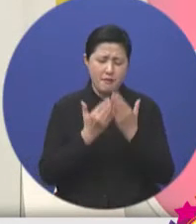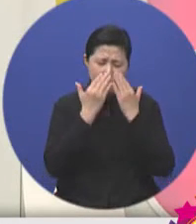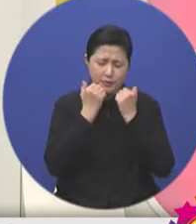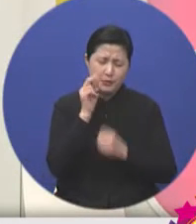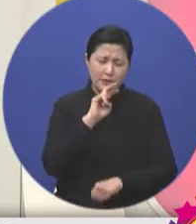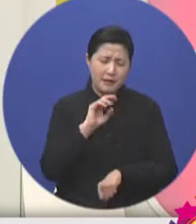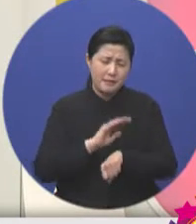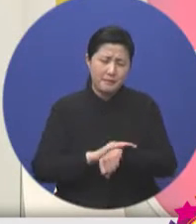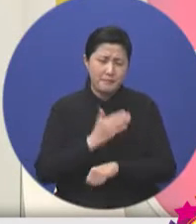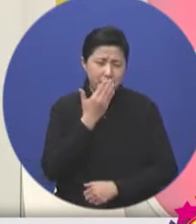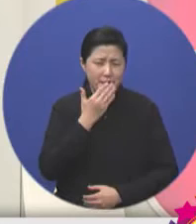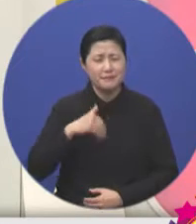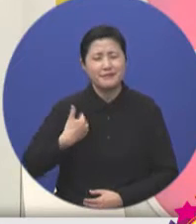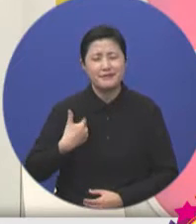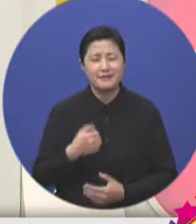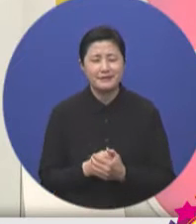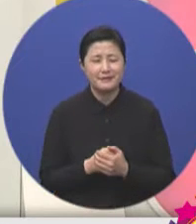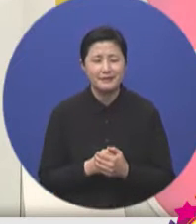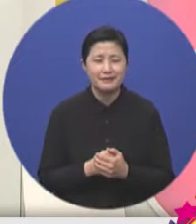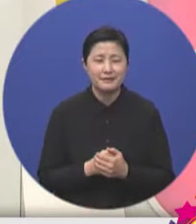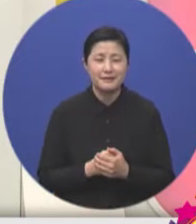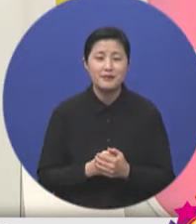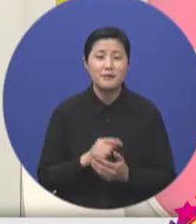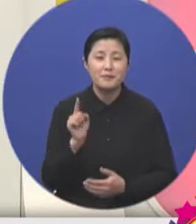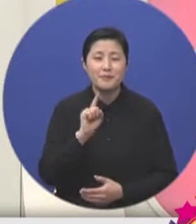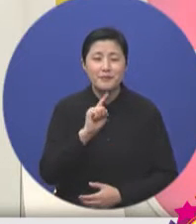노래가 나올지 모르겠네요. 뭐 드셨어요, 점심?